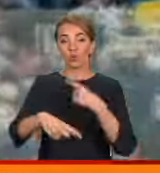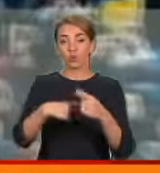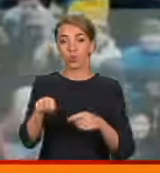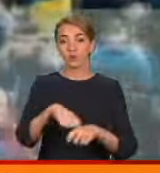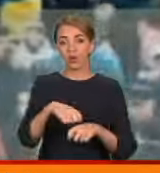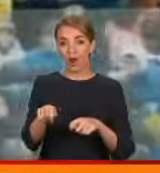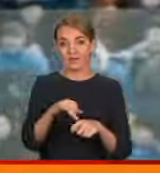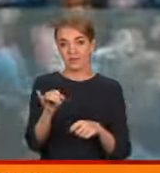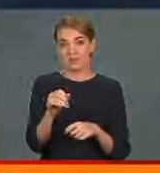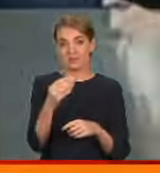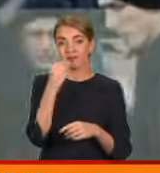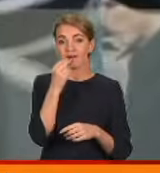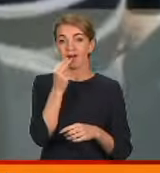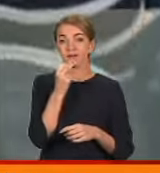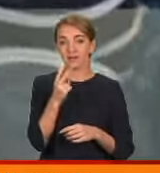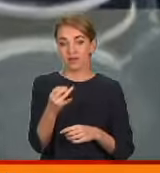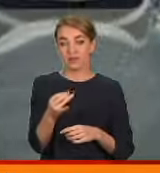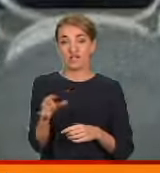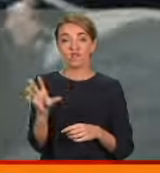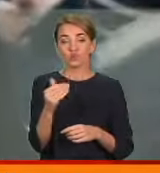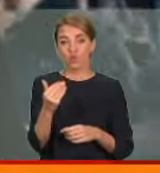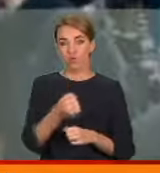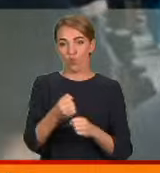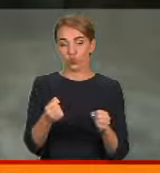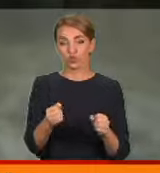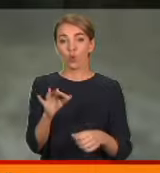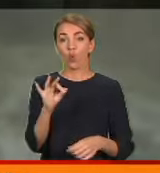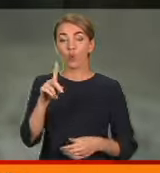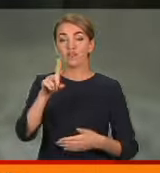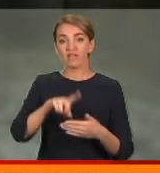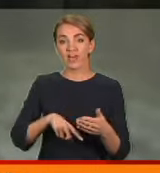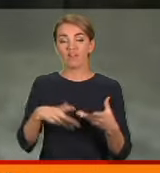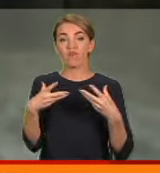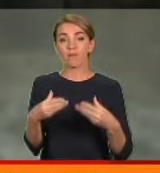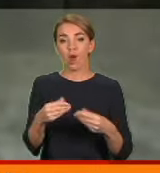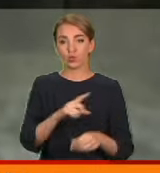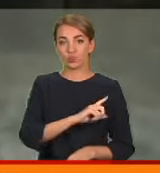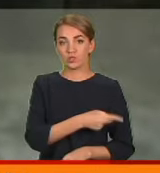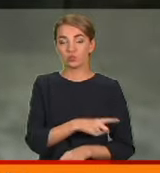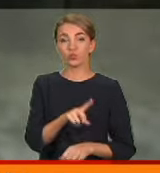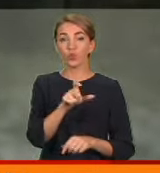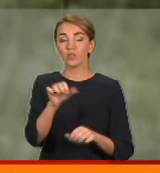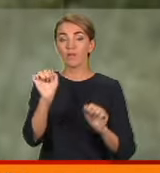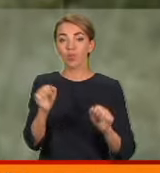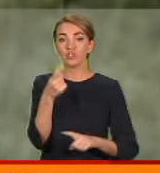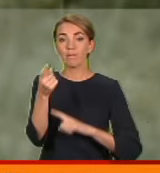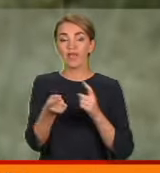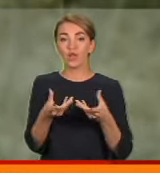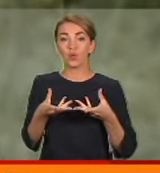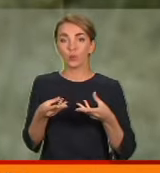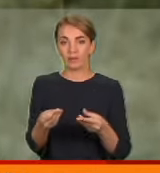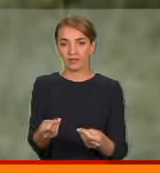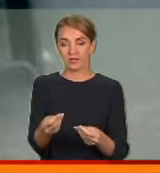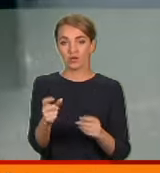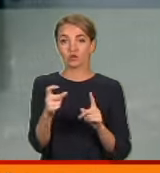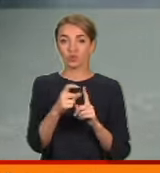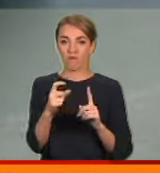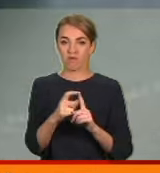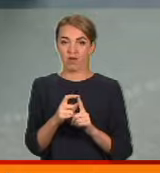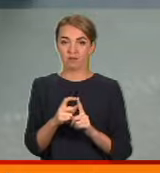якому були казинаки. От це все його оружие. Він вірив в м'яку силу, що людей можна переубедити